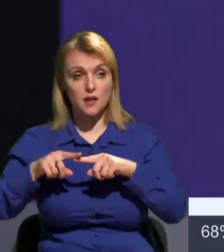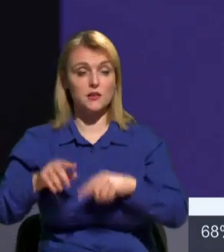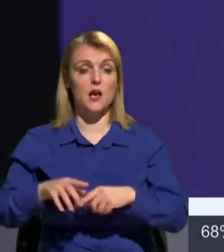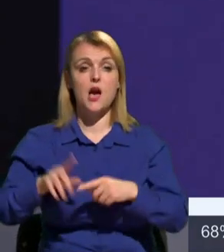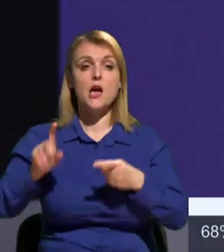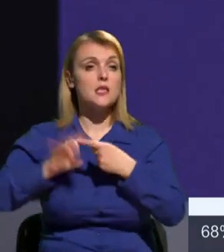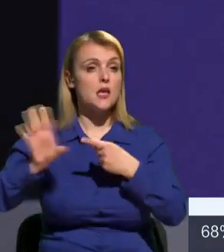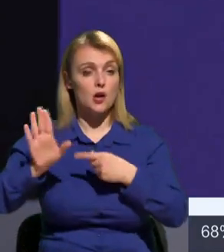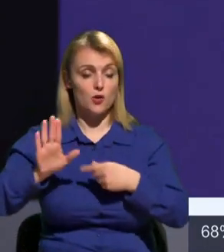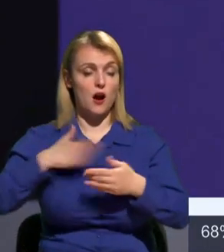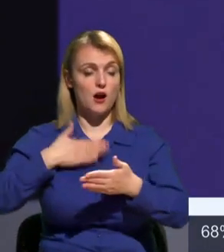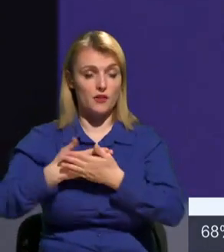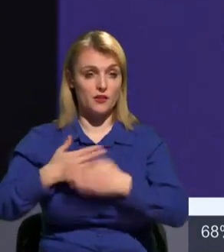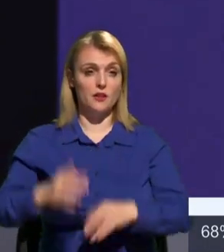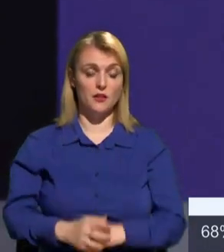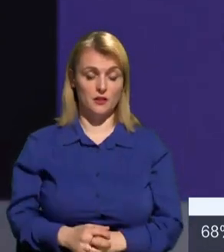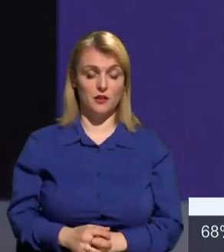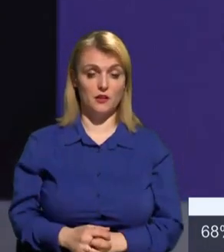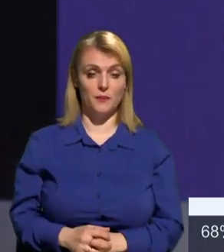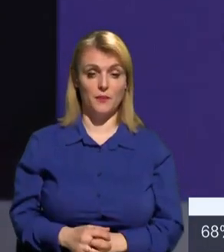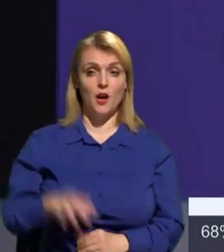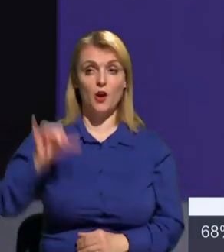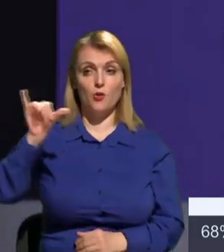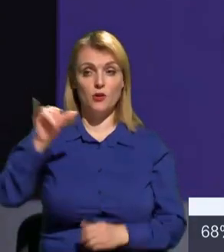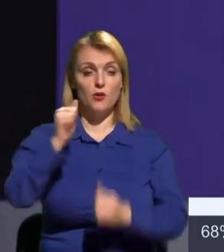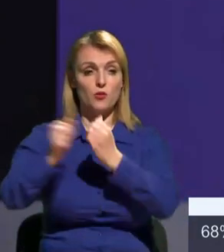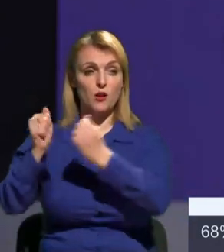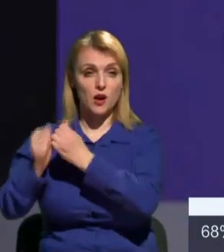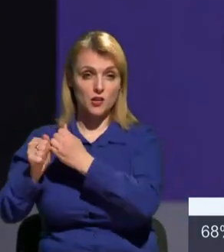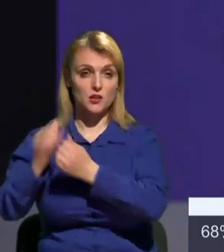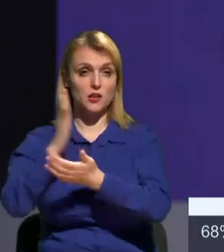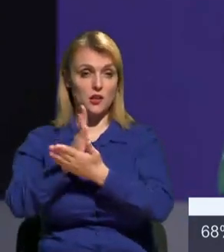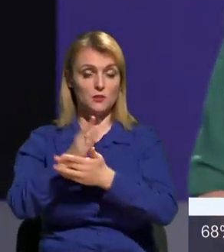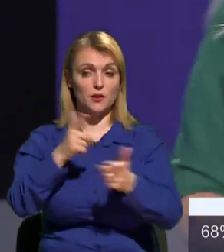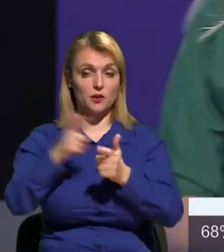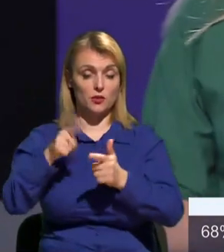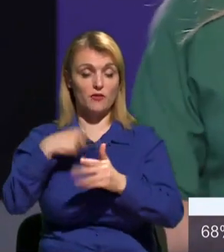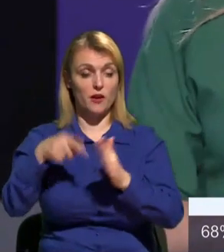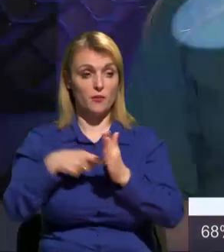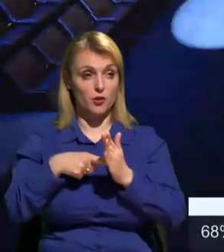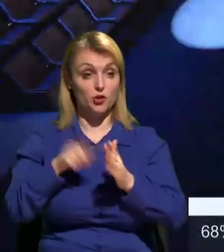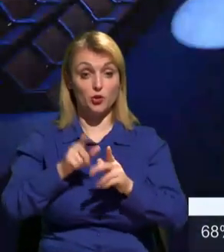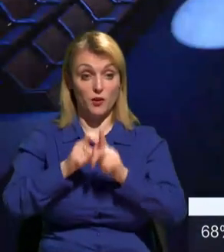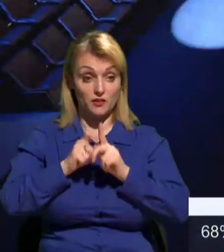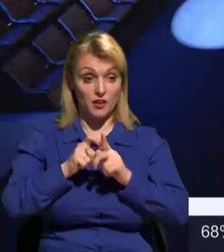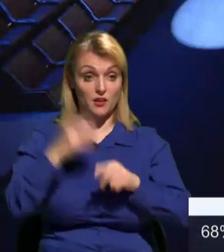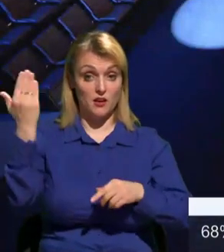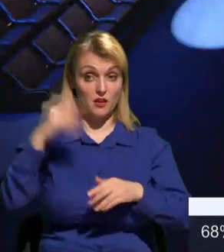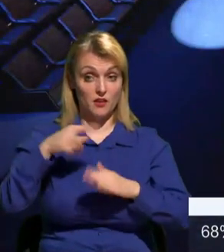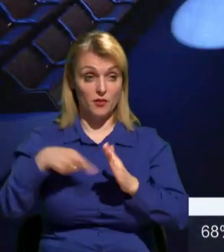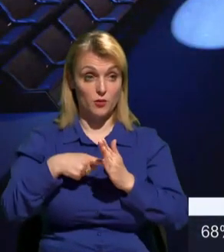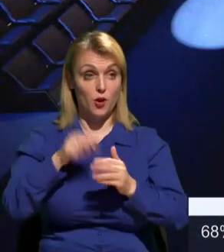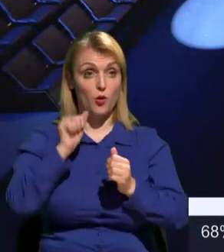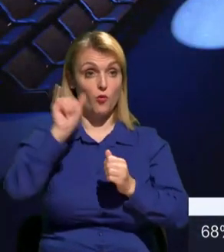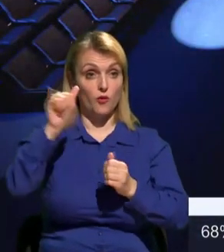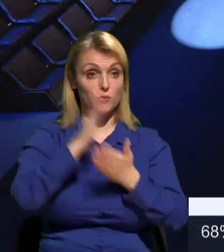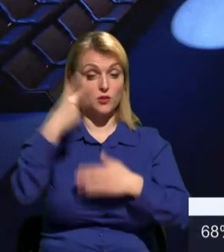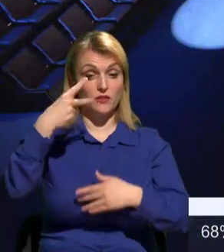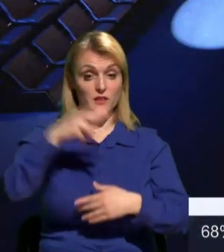două întrebări pe trei domenii de interes major, politic, economic și social. Pentru a răspunde la întrebări veți avea 20 de